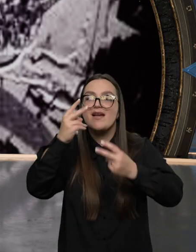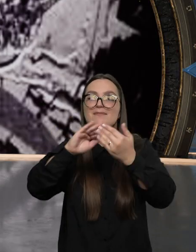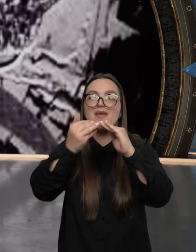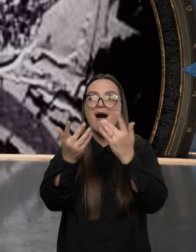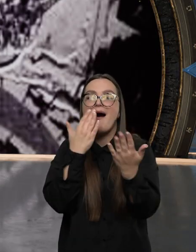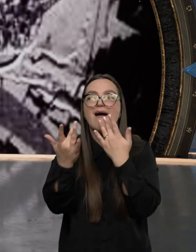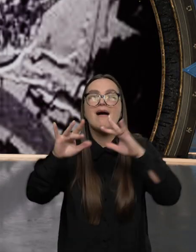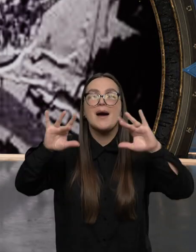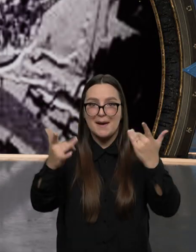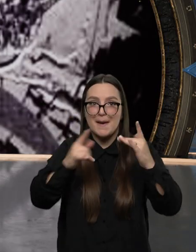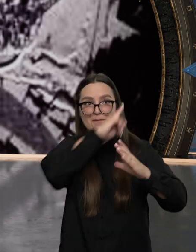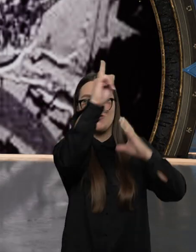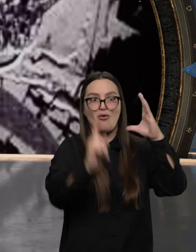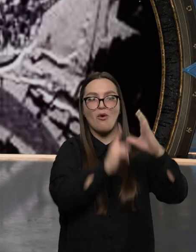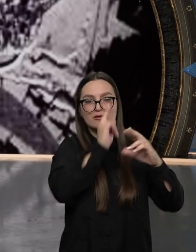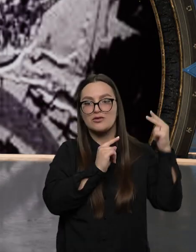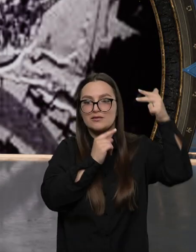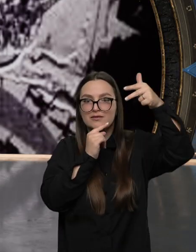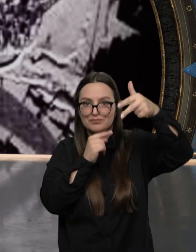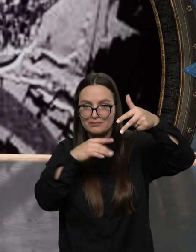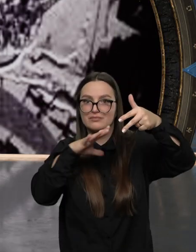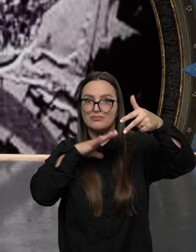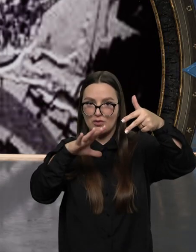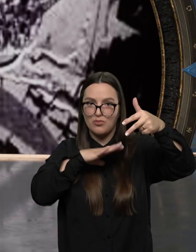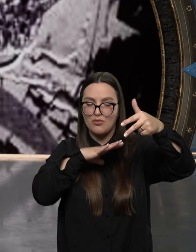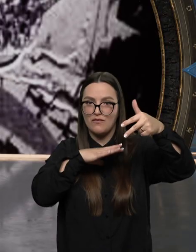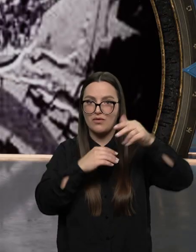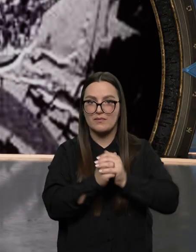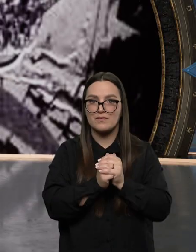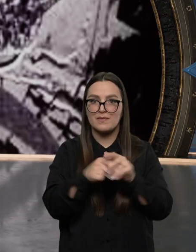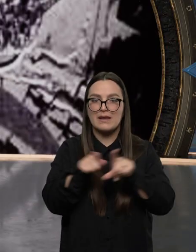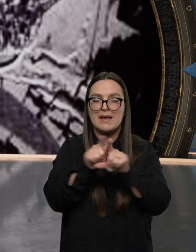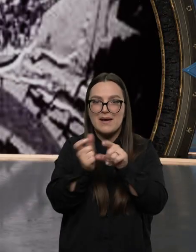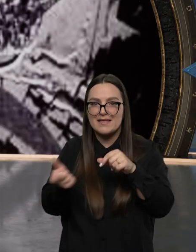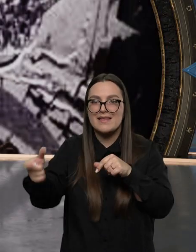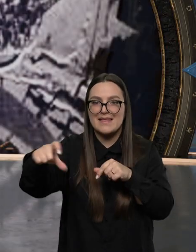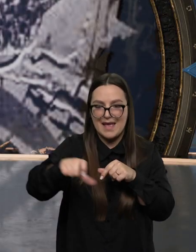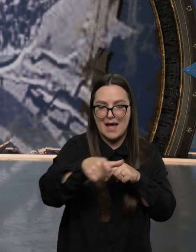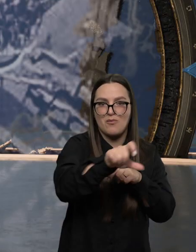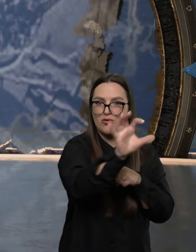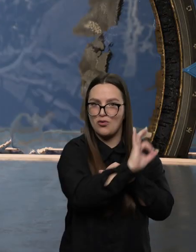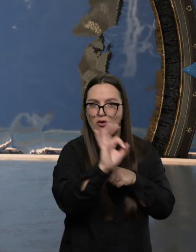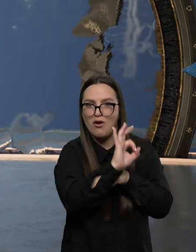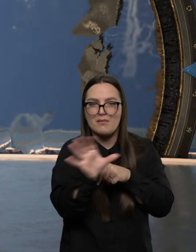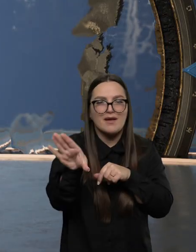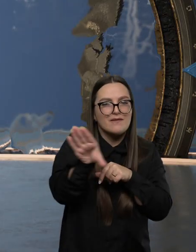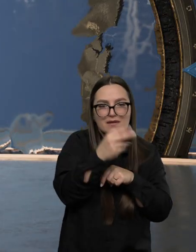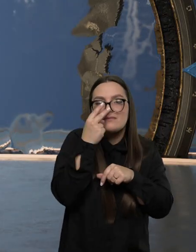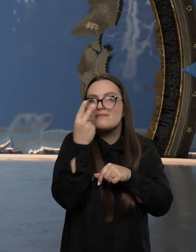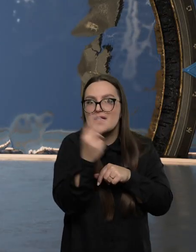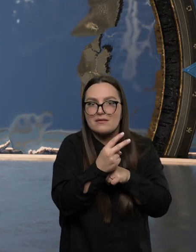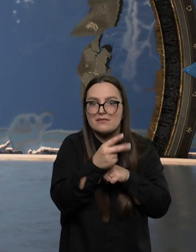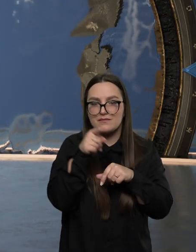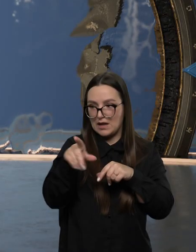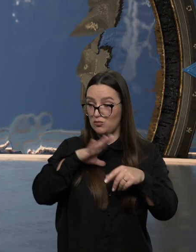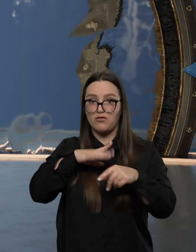kosmoso. Tai buvo 67 metais žiemą virš Smalininkų, Nemuno lytis, grūstis man.